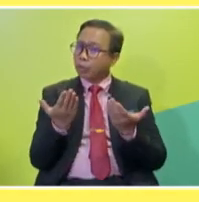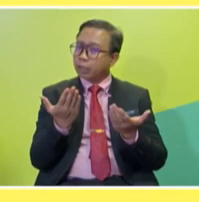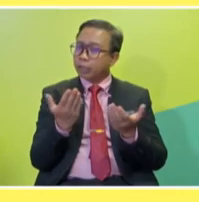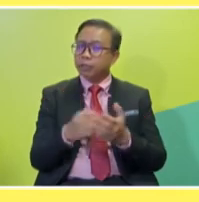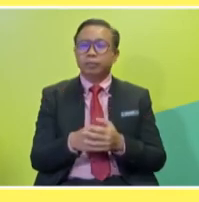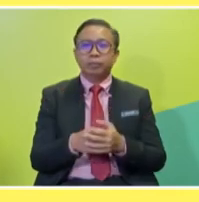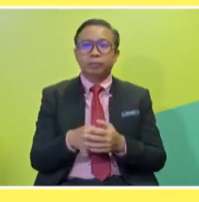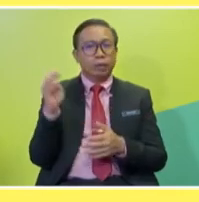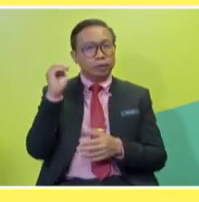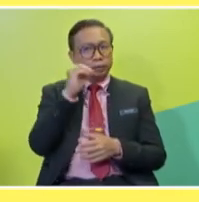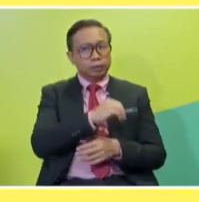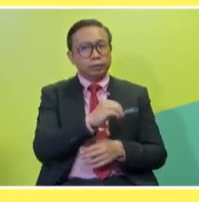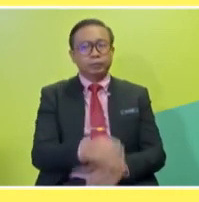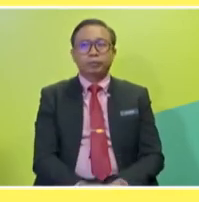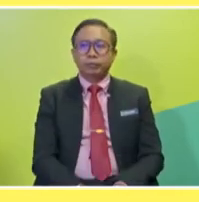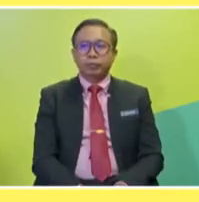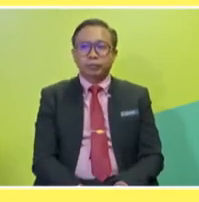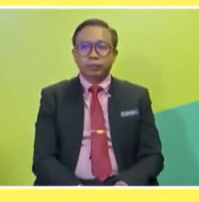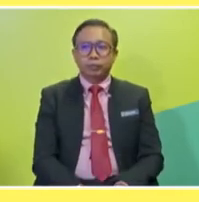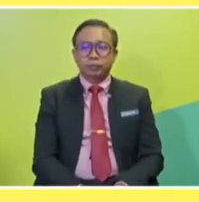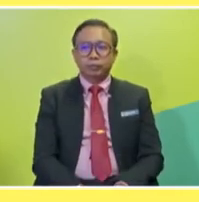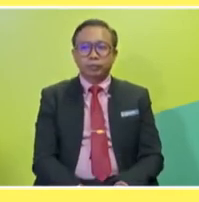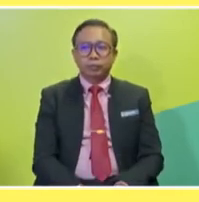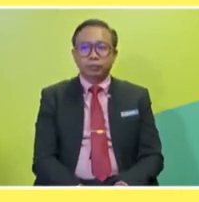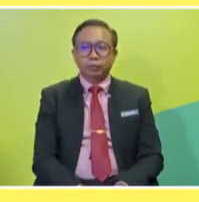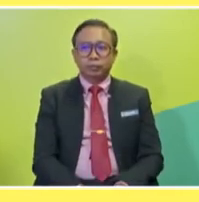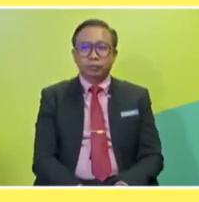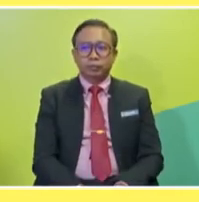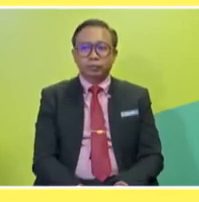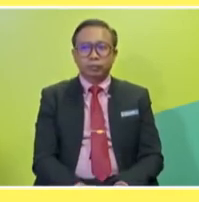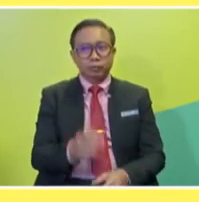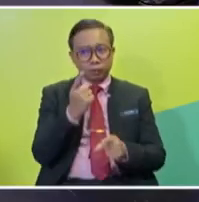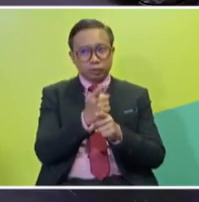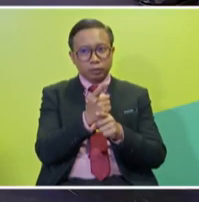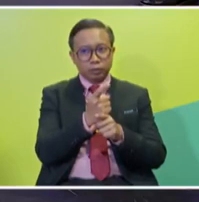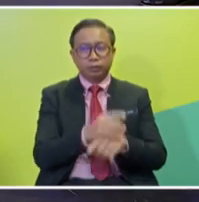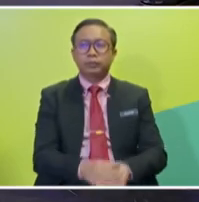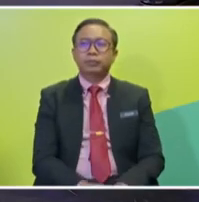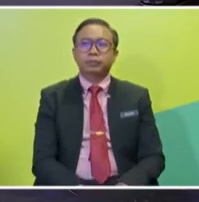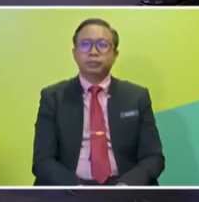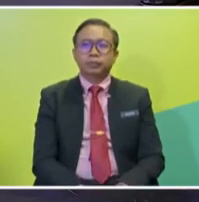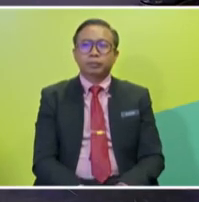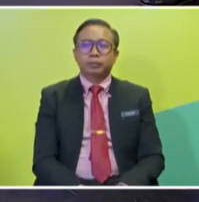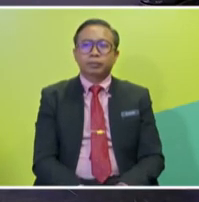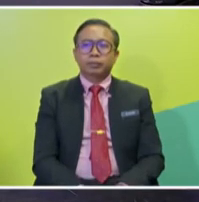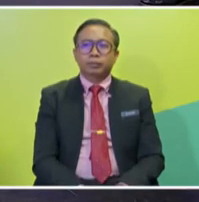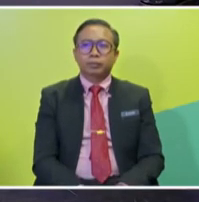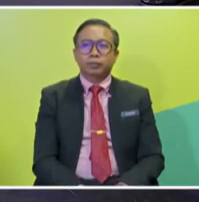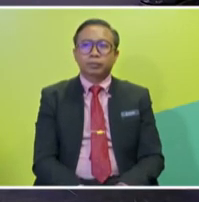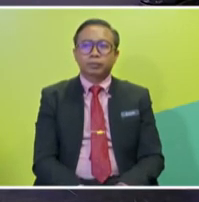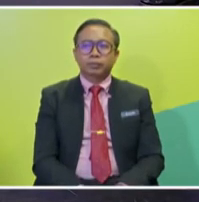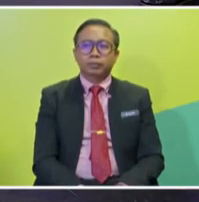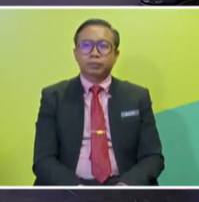juga jadi kita terima sebagai melindungi diri kita tengok nasib yang 3 lagi